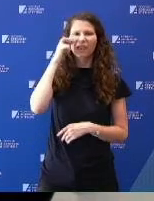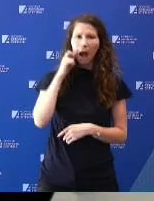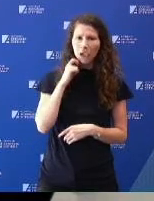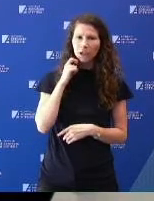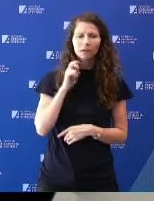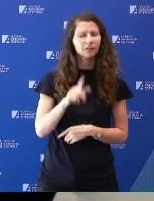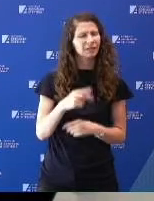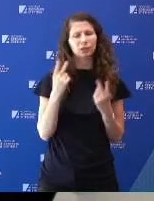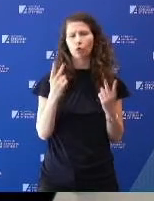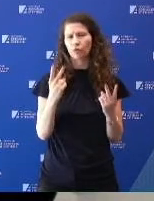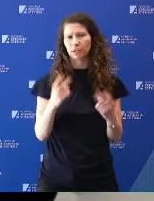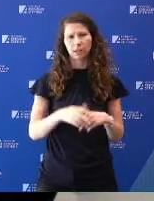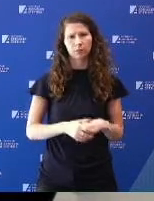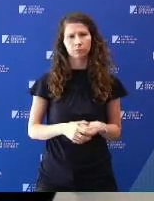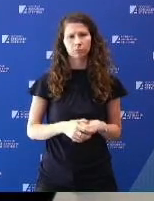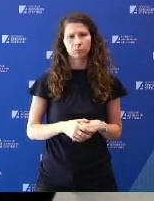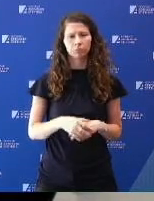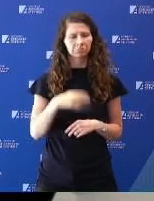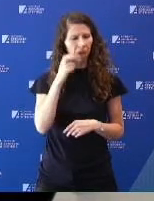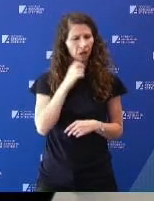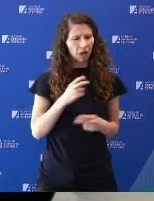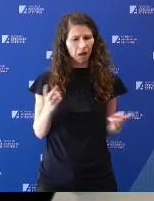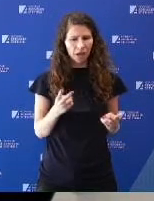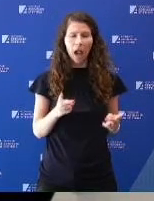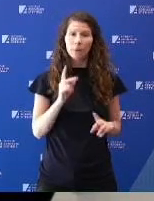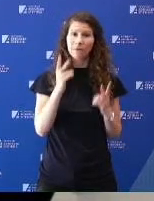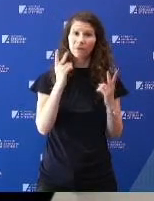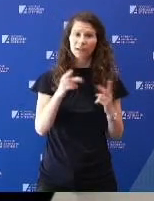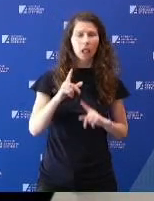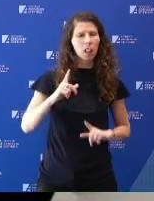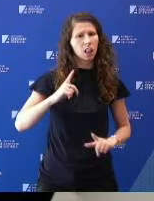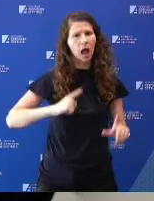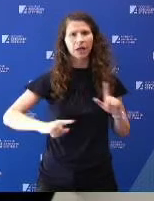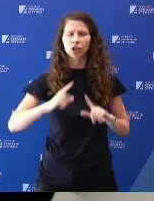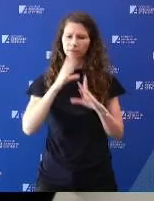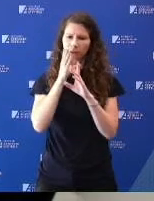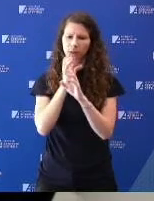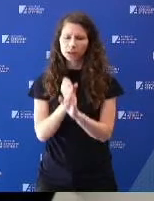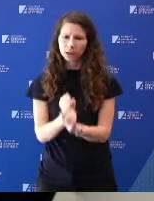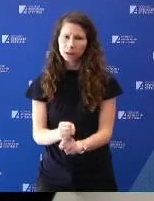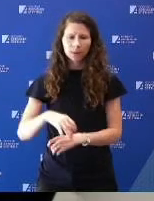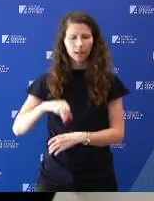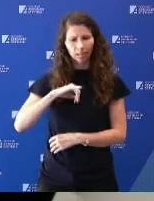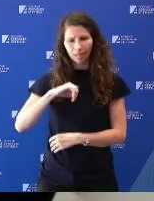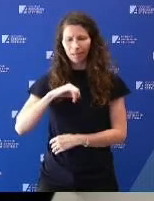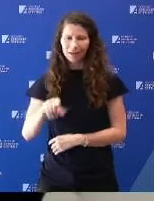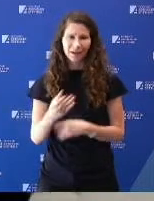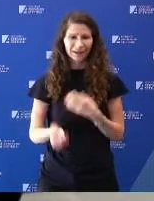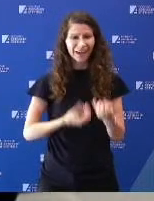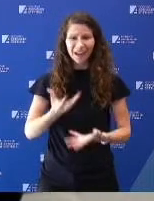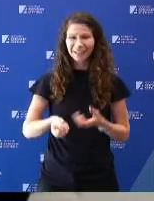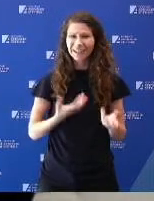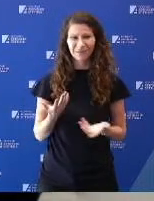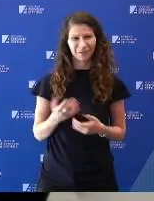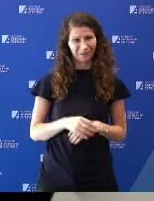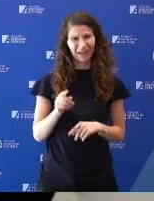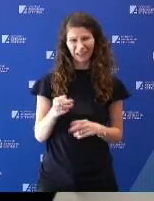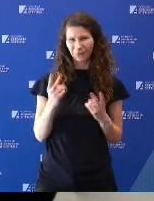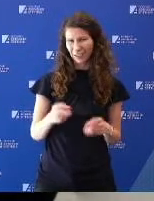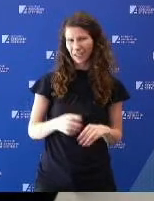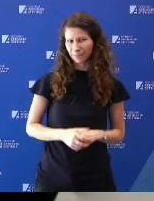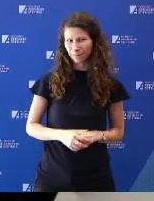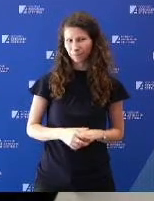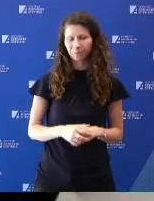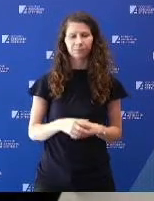man ist, geht es darum, dass man sich für Dinge begeistern kann, dass man kreativ sein kann. Also dieses Beispiel